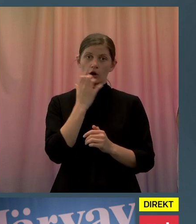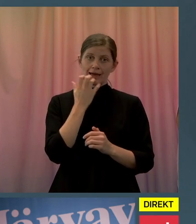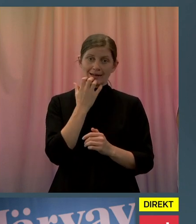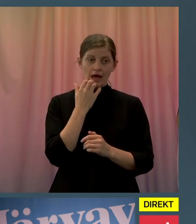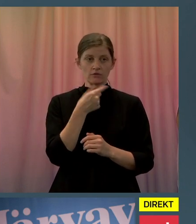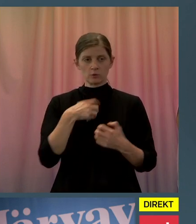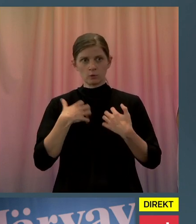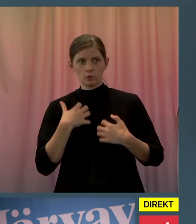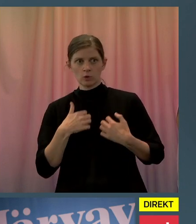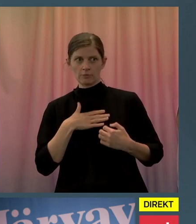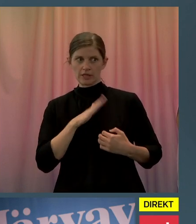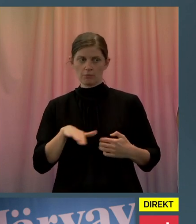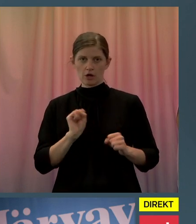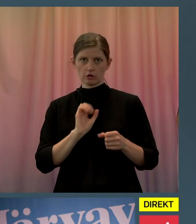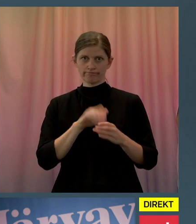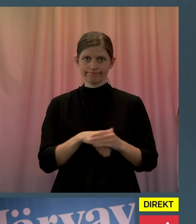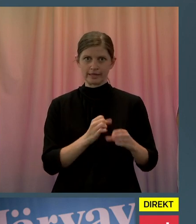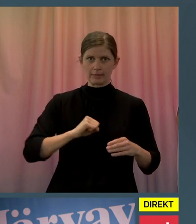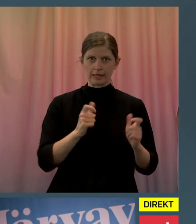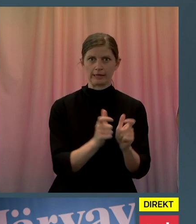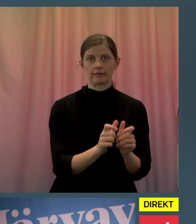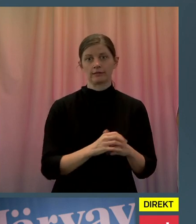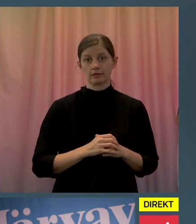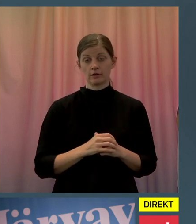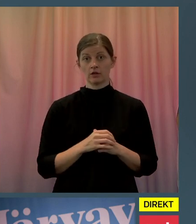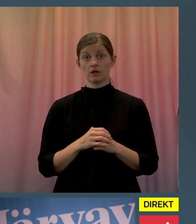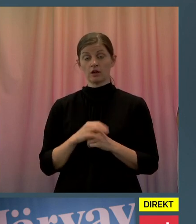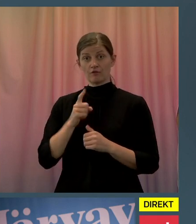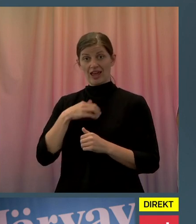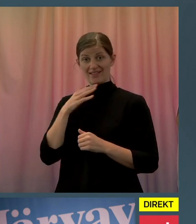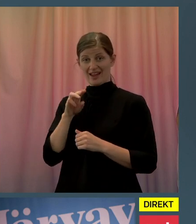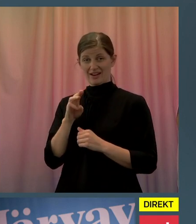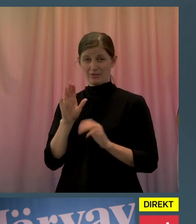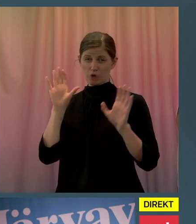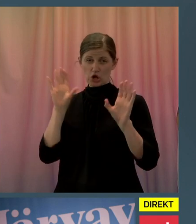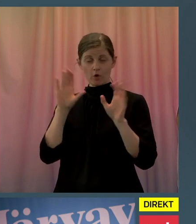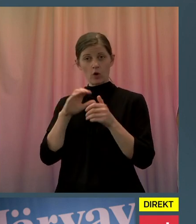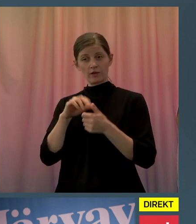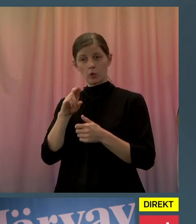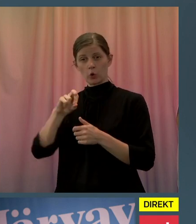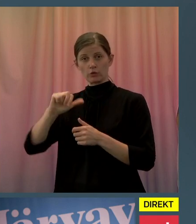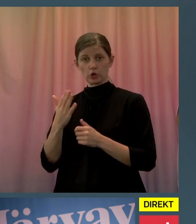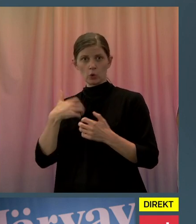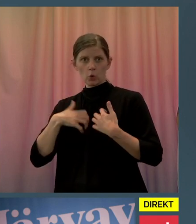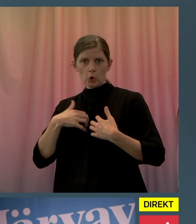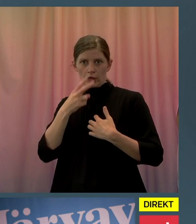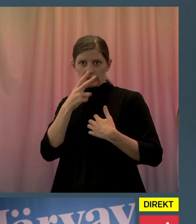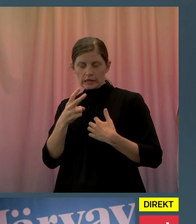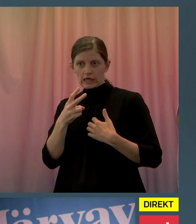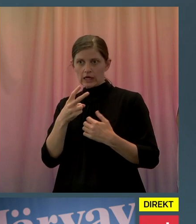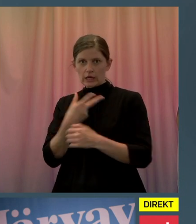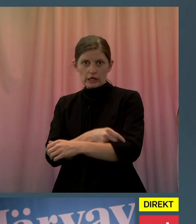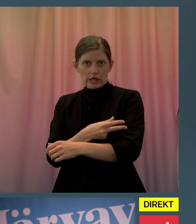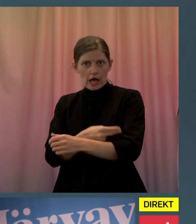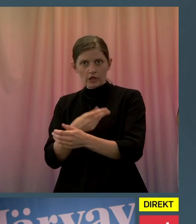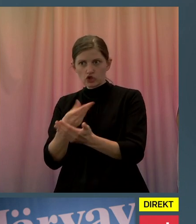ska rekryteras in i gängen. Oroliga föräldrar i Möllevången och Norrby som ser hur knarklangningen sker